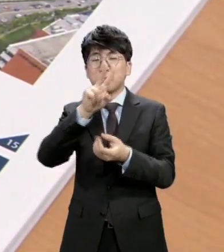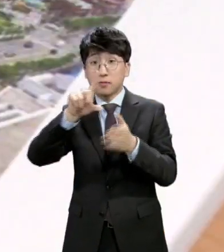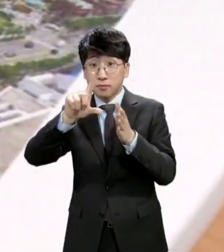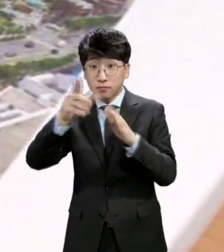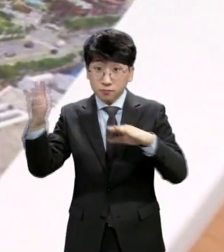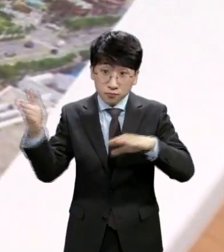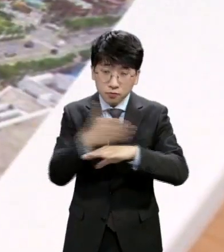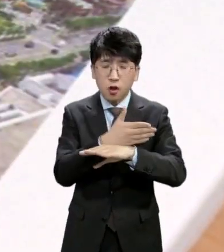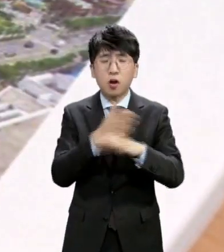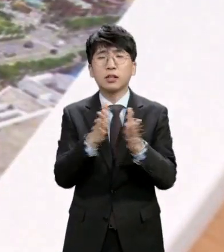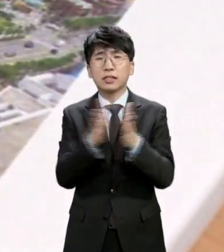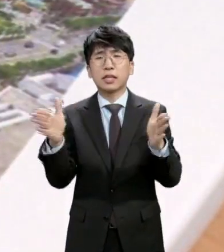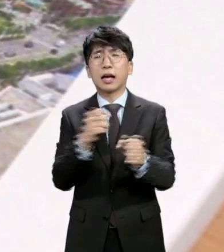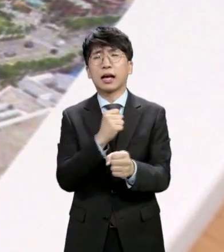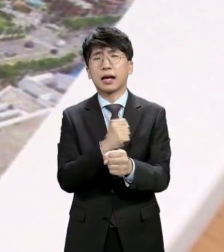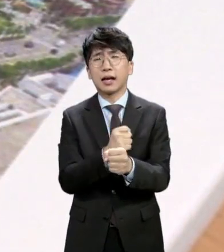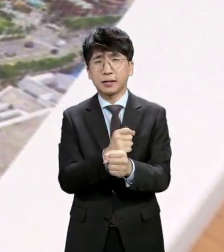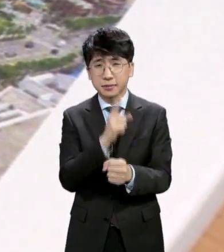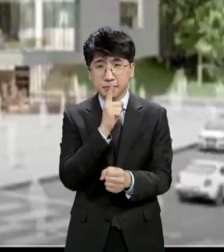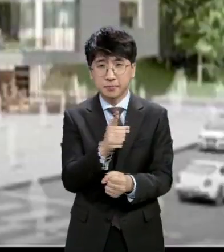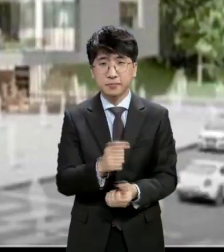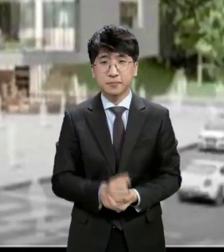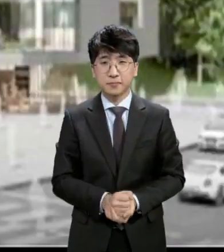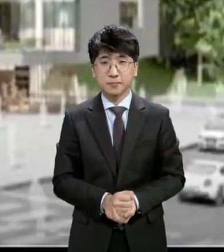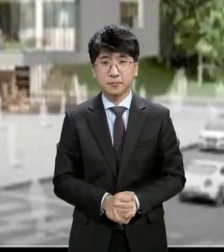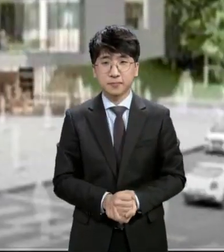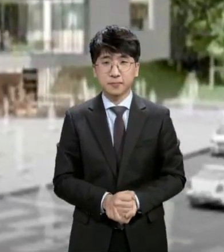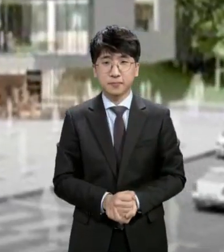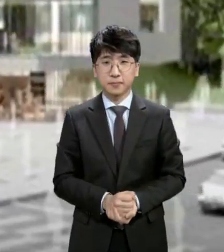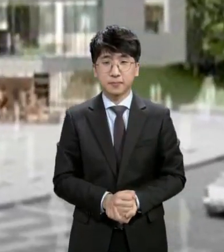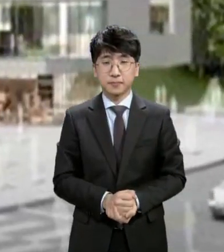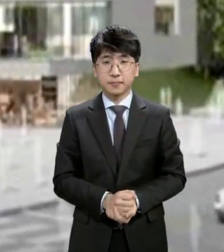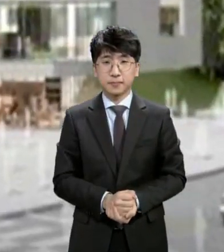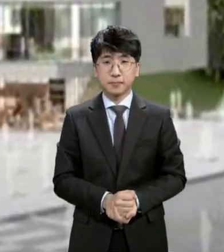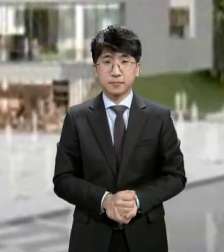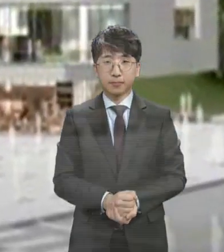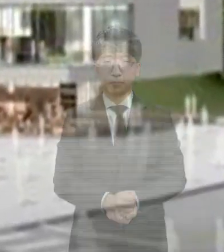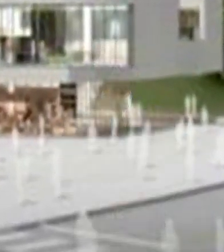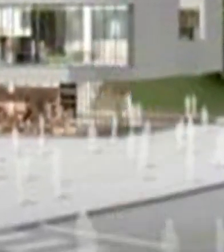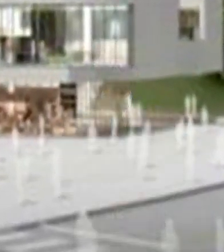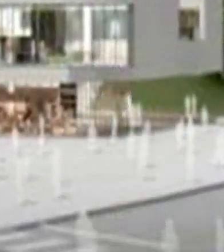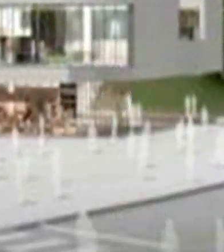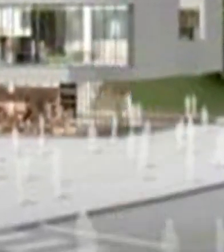2025년 개관을 목표로 하고 있습니다. TV로드 뉴스 김진중입니다.